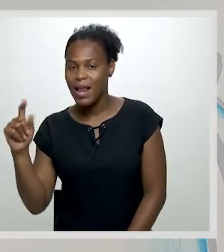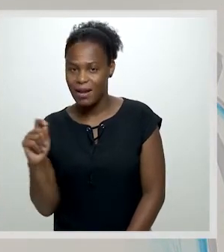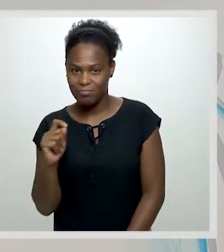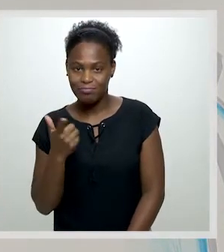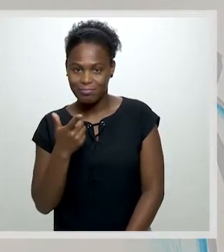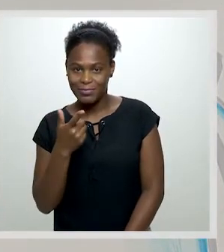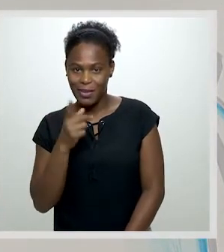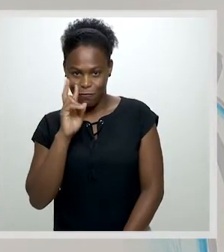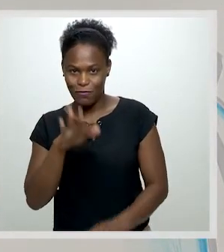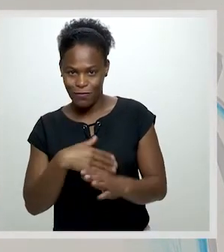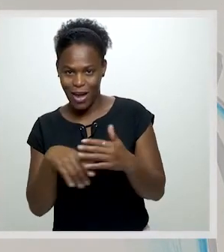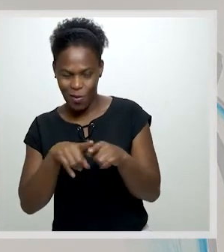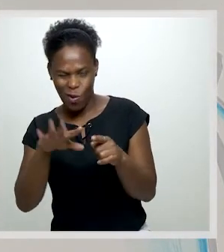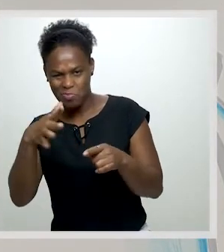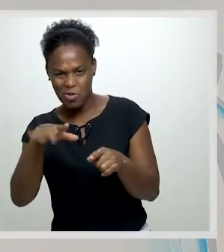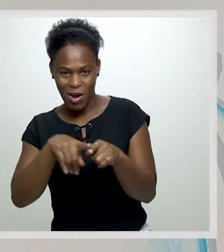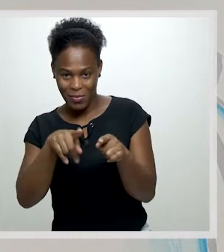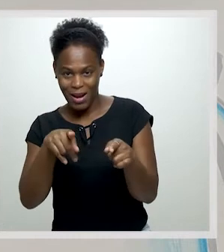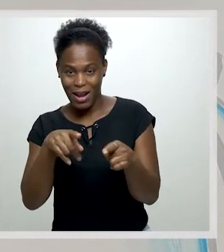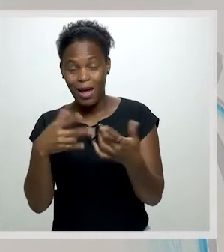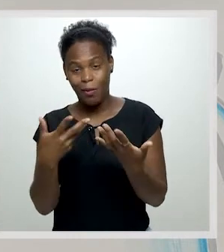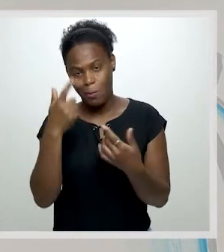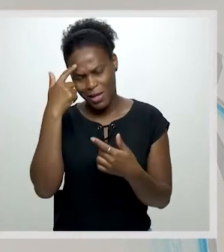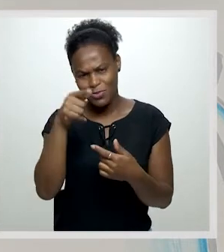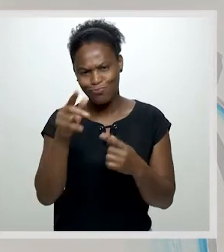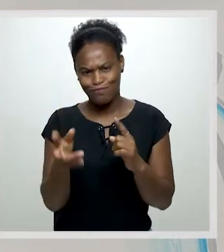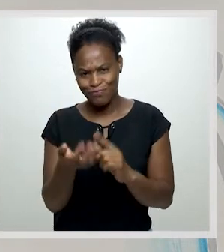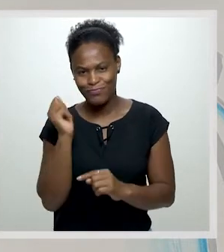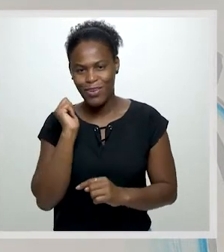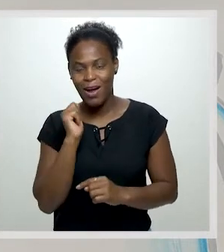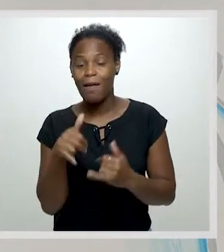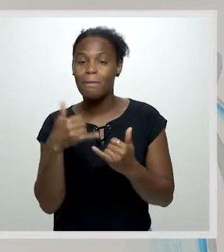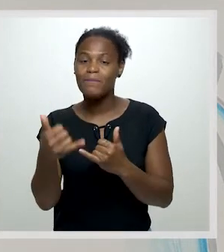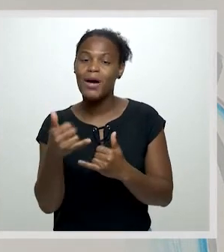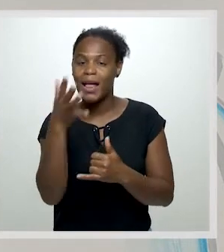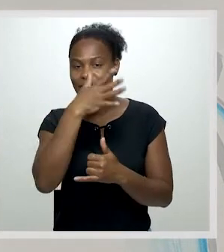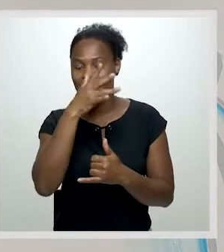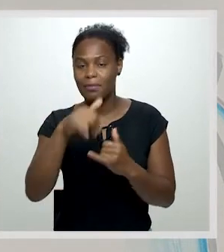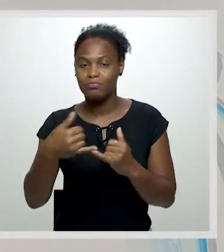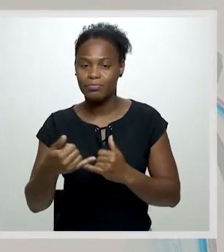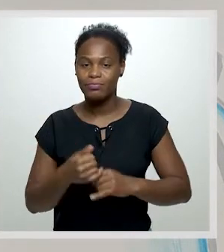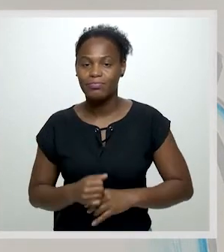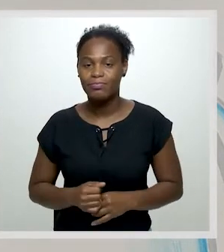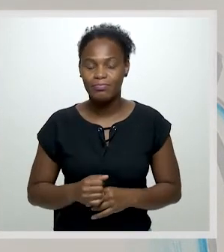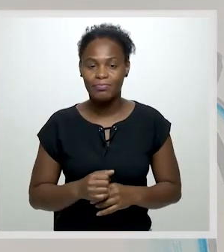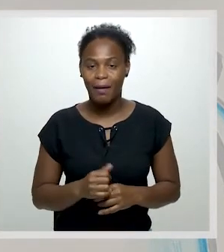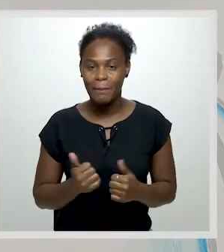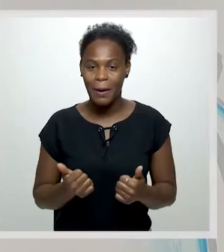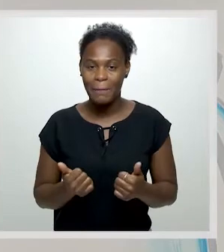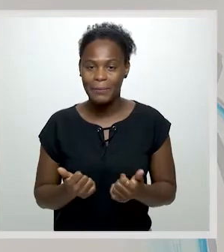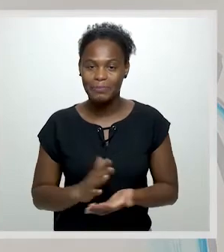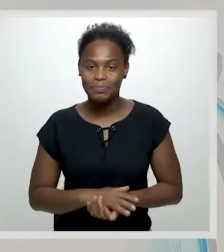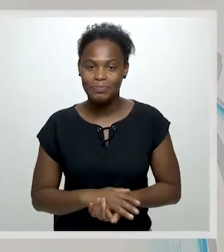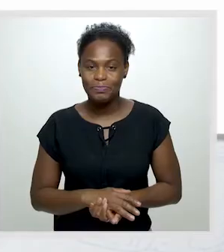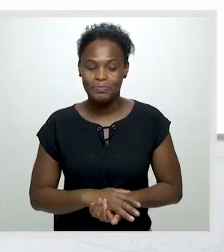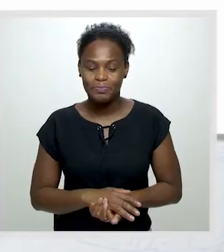ça auparavant? Bien, mais maintenant je pense que tu as trouvé. On peut passer à l'activité suivante? Très